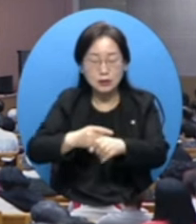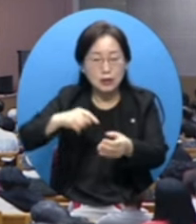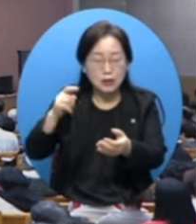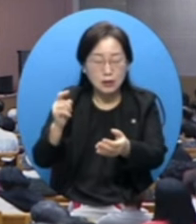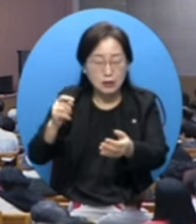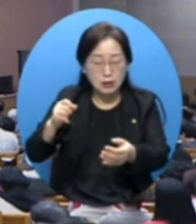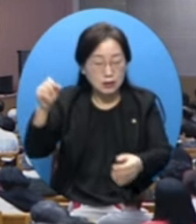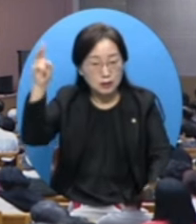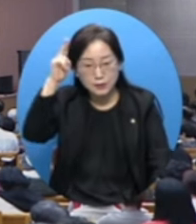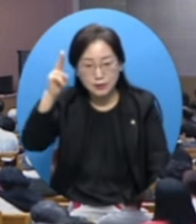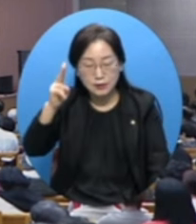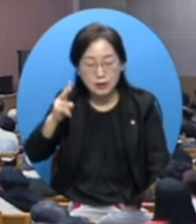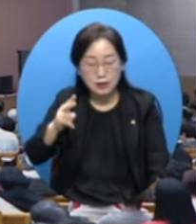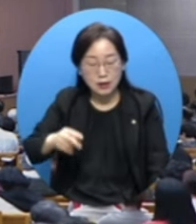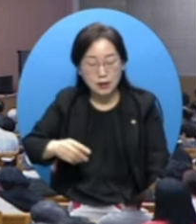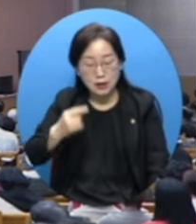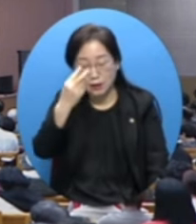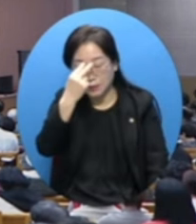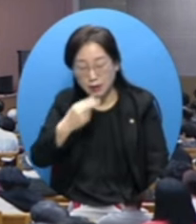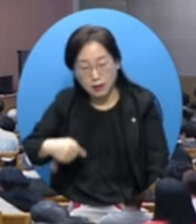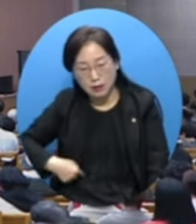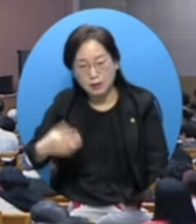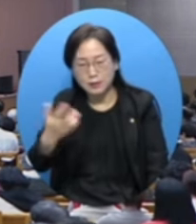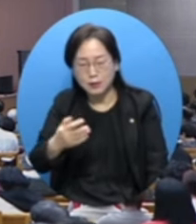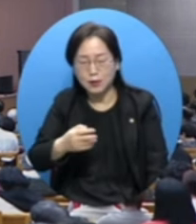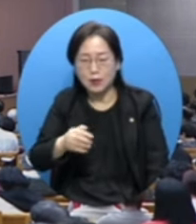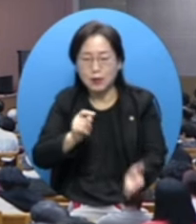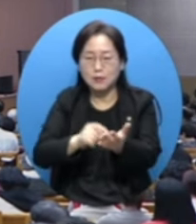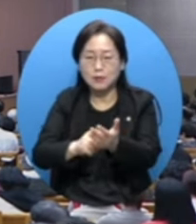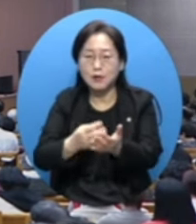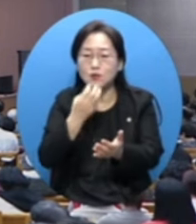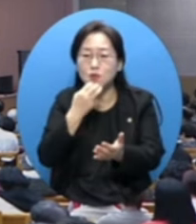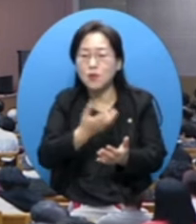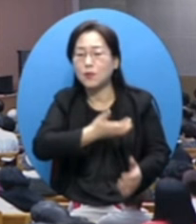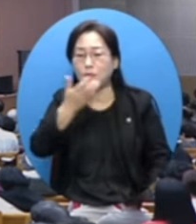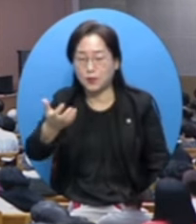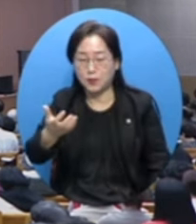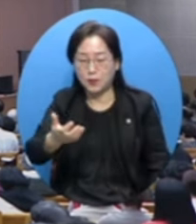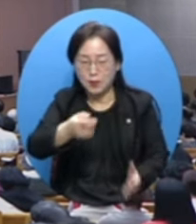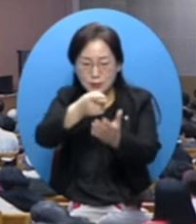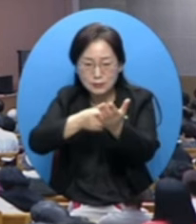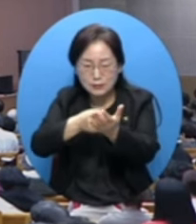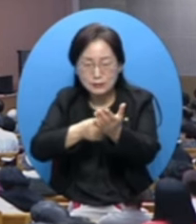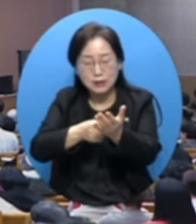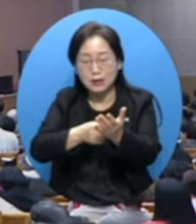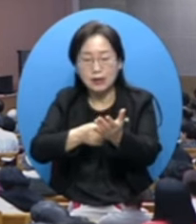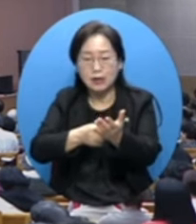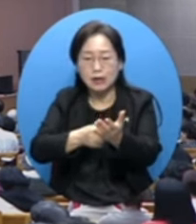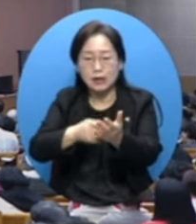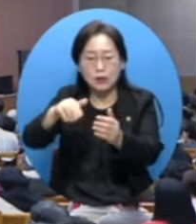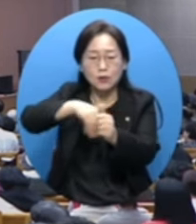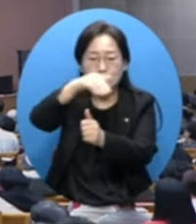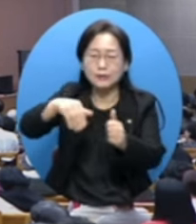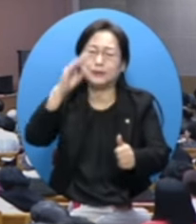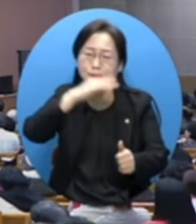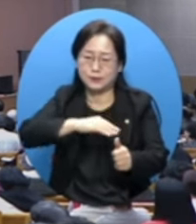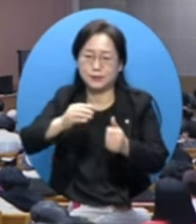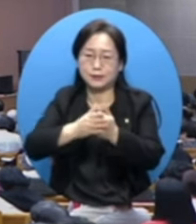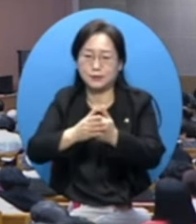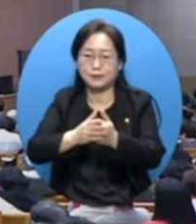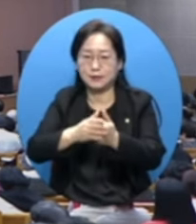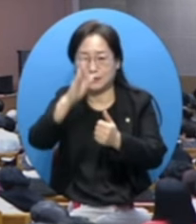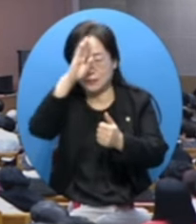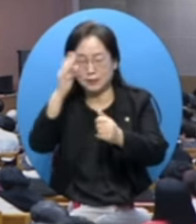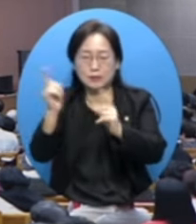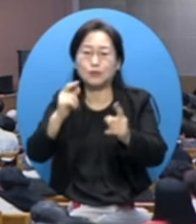서울로 이송되어 수술를 받았지만 열약한 당시 의료 환경 속에서 회복되지 못하고